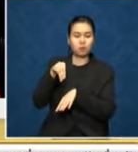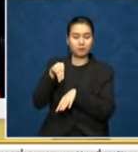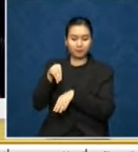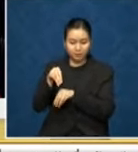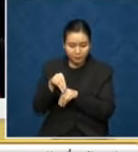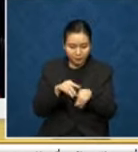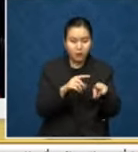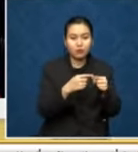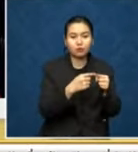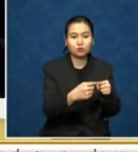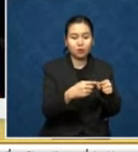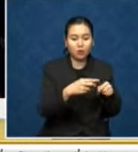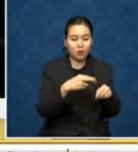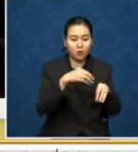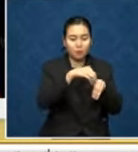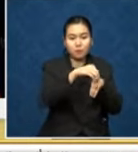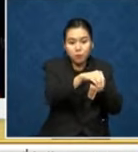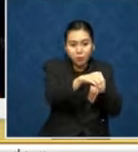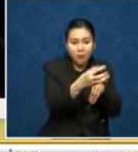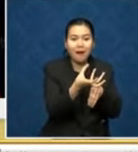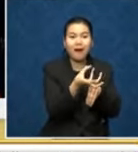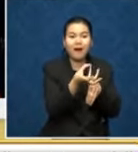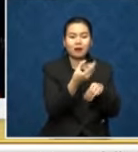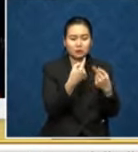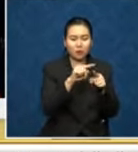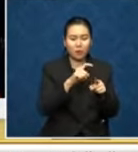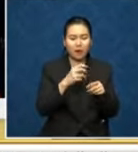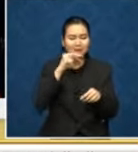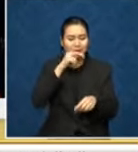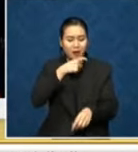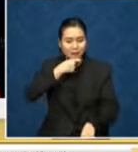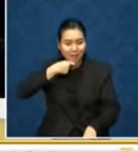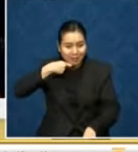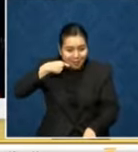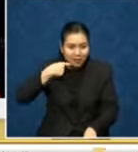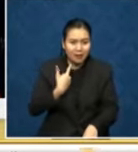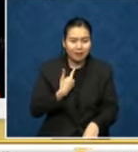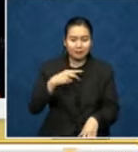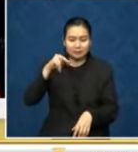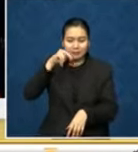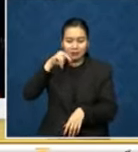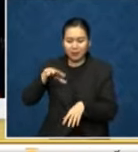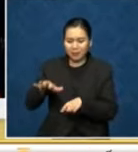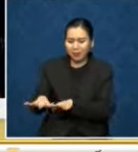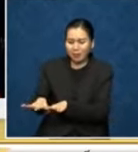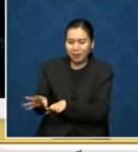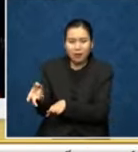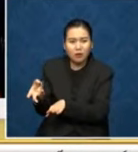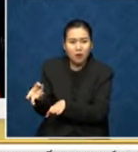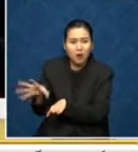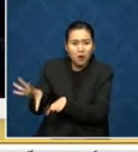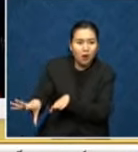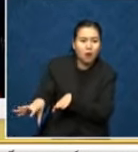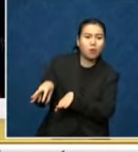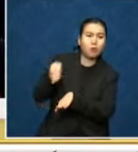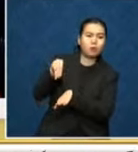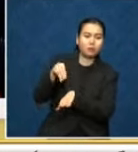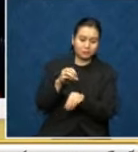าแต่เมื่อเกิดภัยแล้งลำน้ำอิงนั้นตื้นเขินจึงไม่สามารถสูบน้ำเข้าที่นาของเกษตรกร